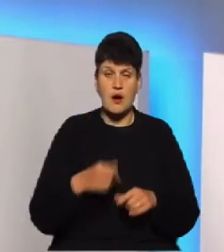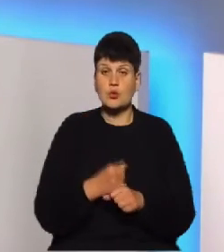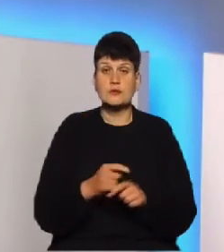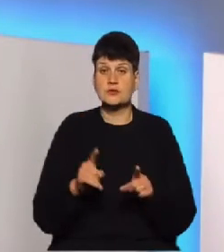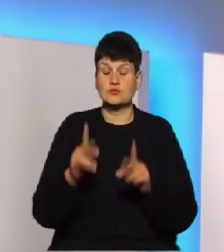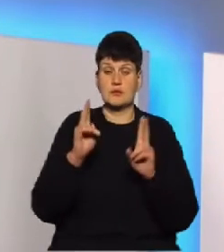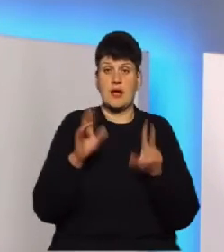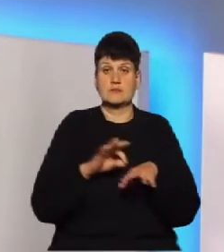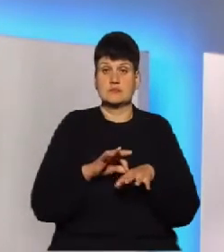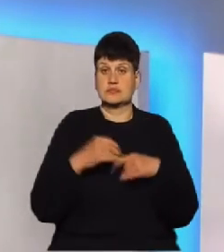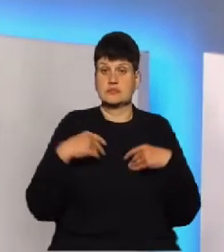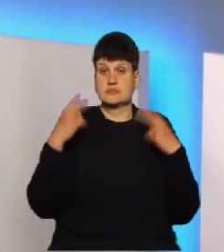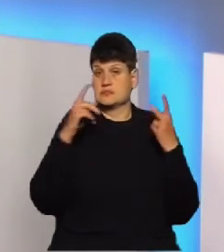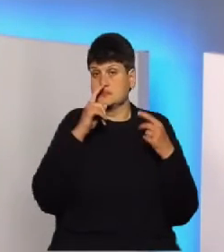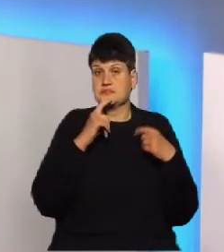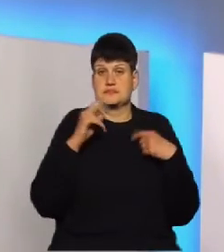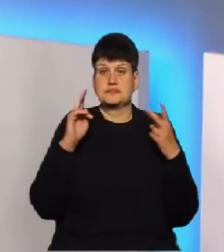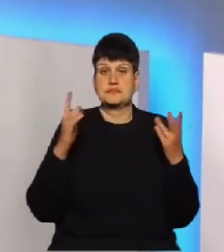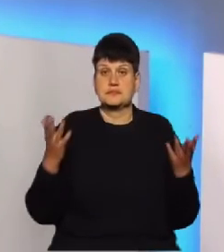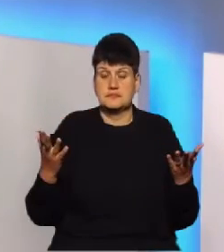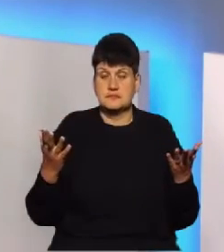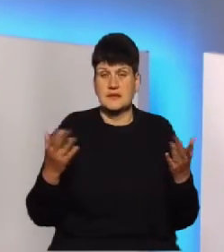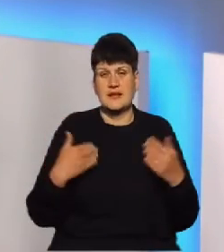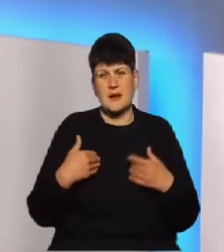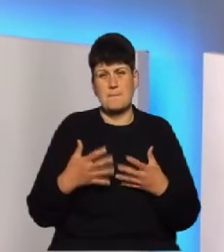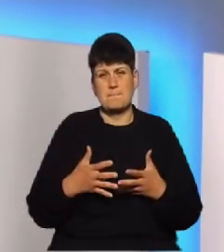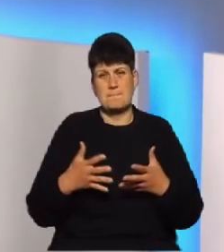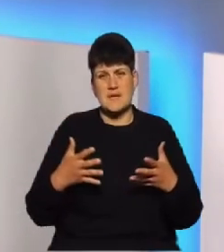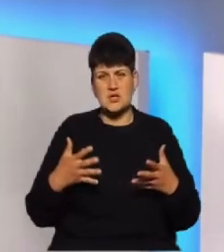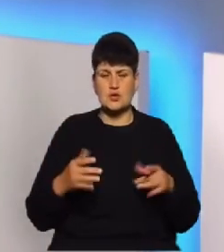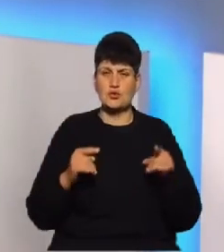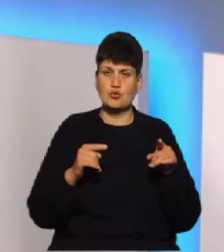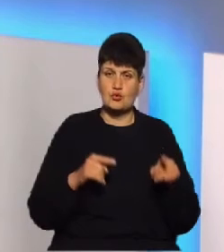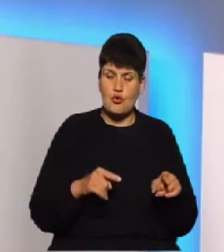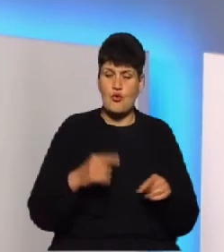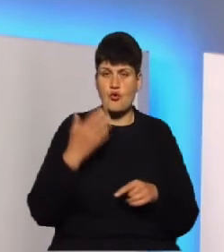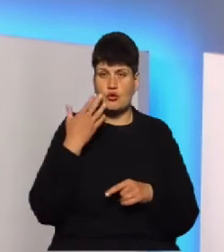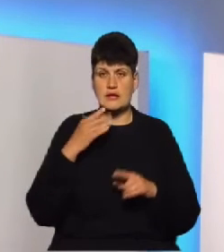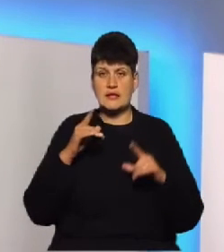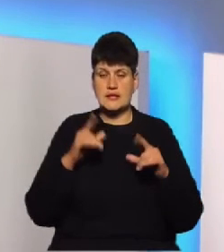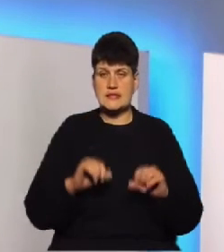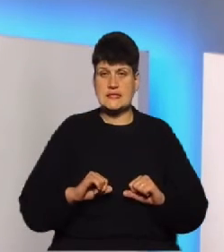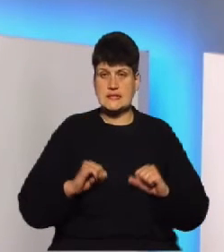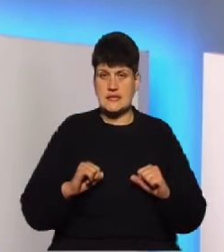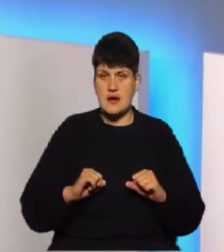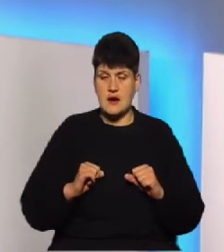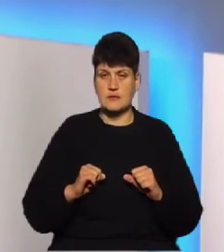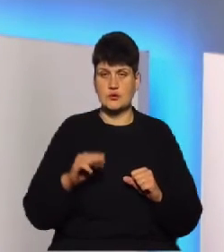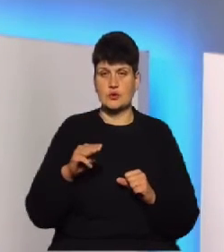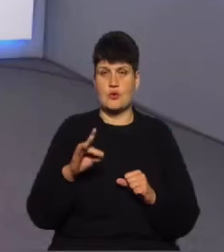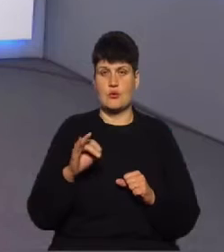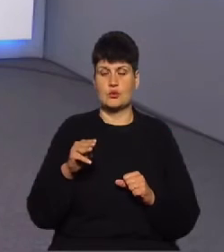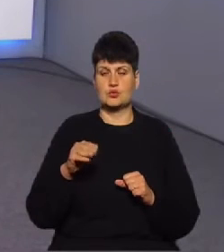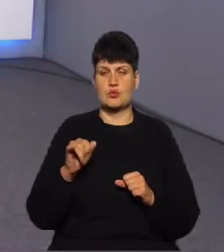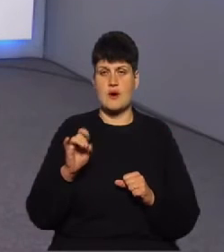не розумію. Тому я десь більше схиляю до того, що все-таки я, чесно кажучи, коли їду, стараюся їхати по тротуару. Якщо говорити про